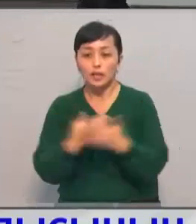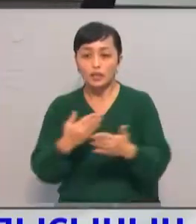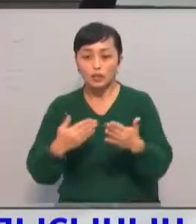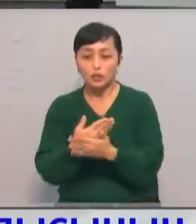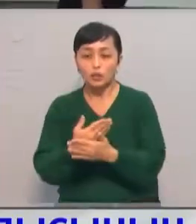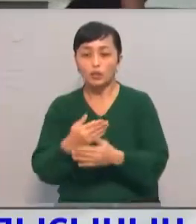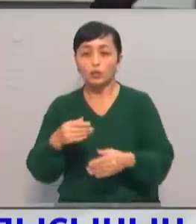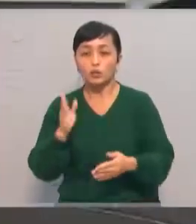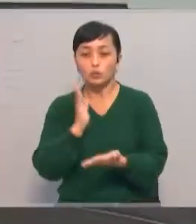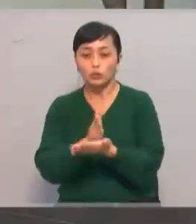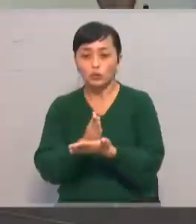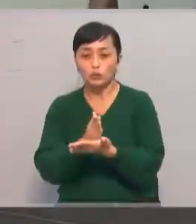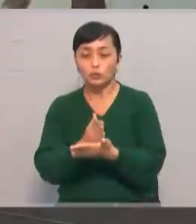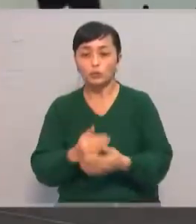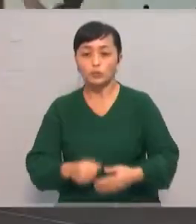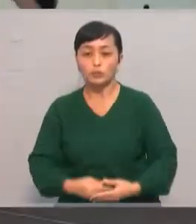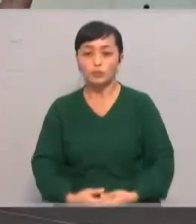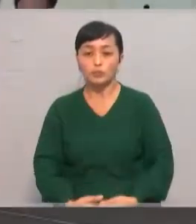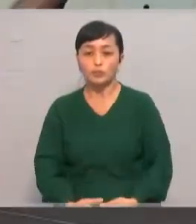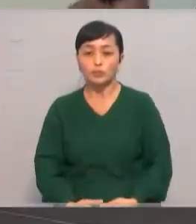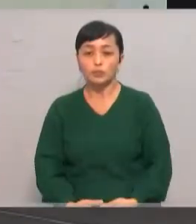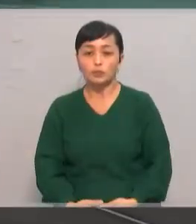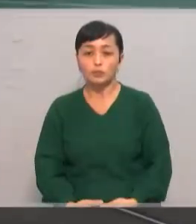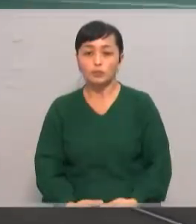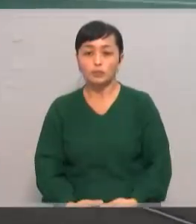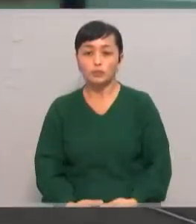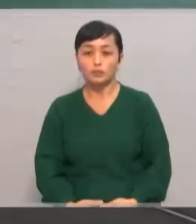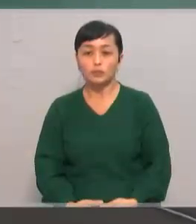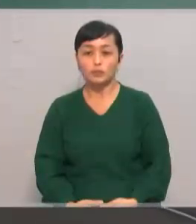бағытта жұмыс атқарып келеді. Жасурбек Жұматай, Асхат Мырзахметов, Асылбек Мансұрхан, жаңалықтар.